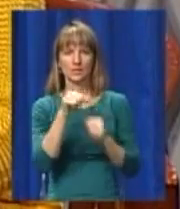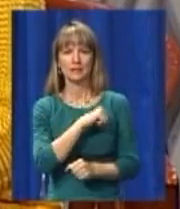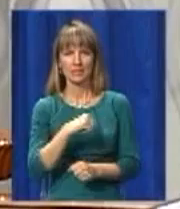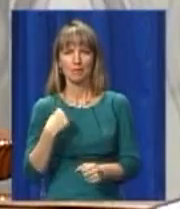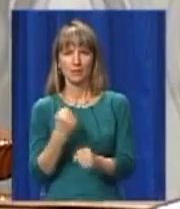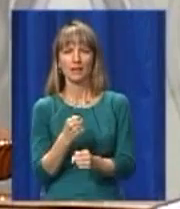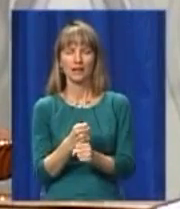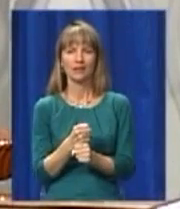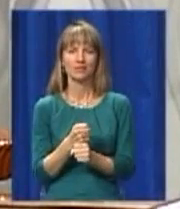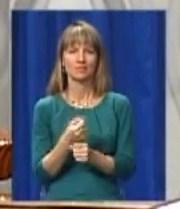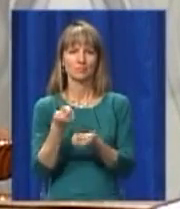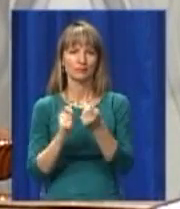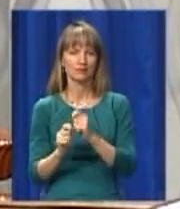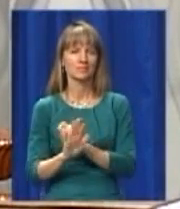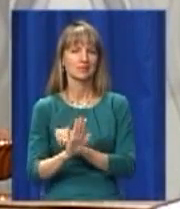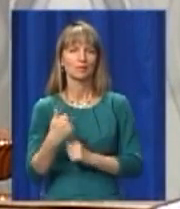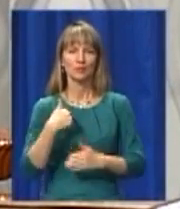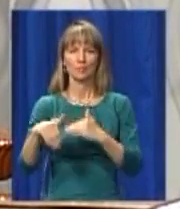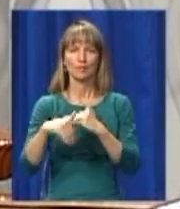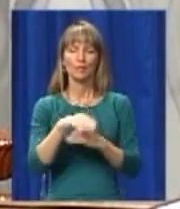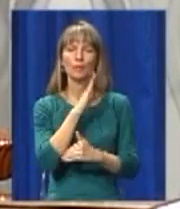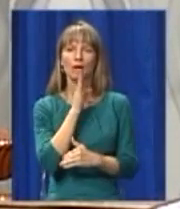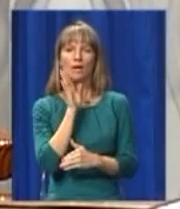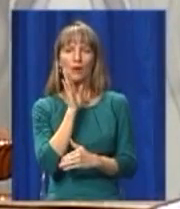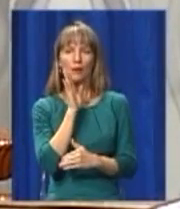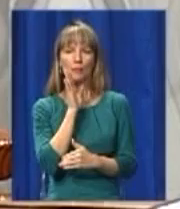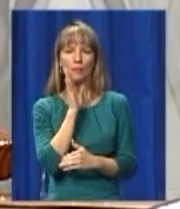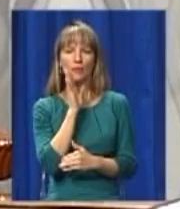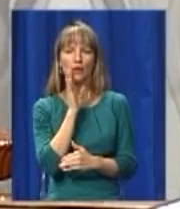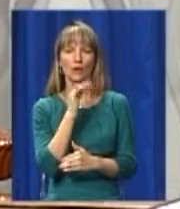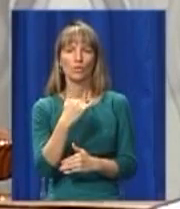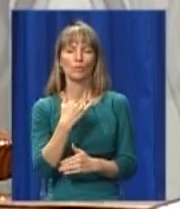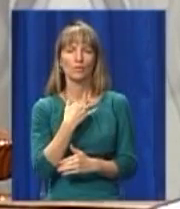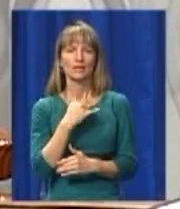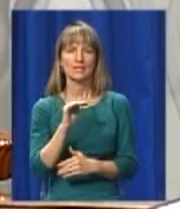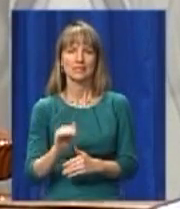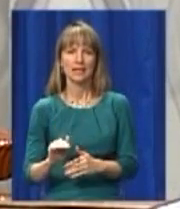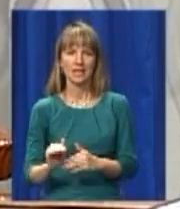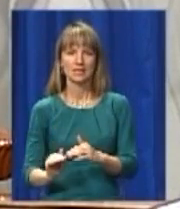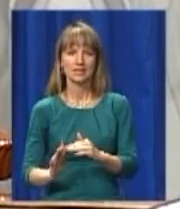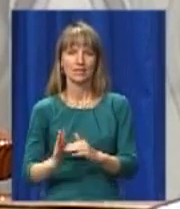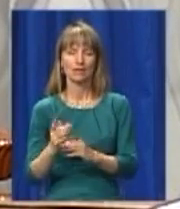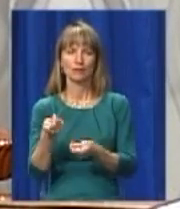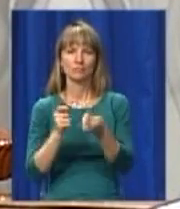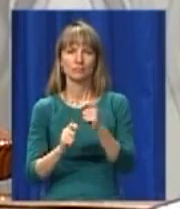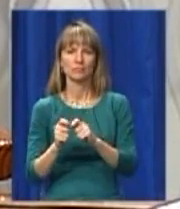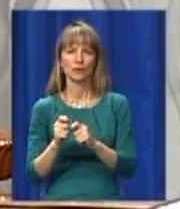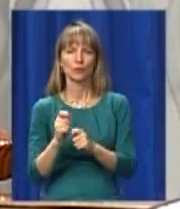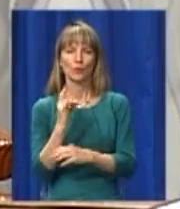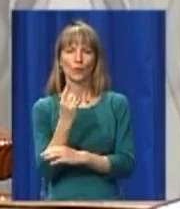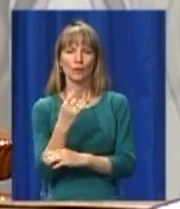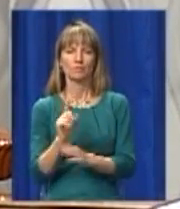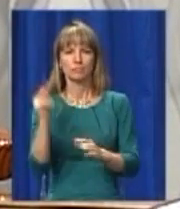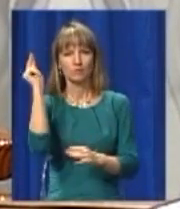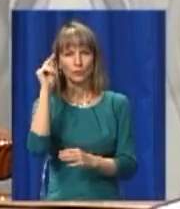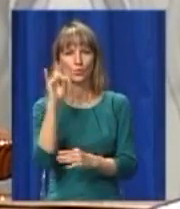робиш зачіски? Ні, мені допомагає мама. Мама у мене з дитинства плетє коси, там всякі такі кукла. Вона навчилась на куклах